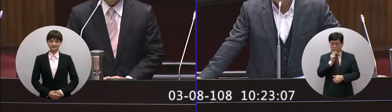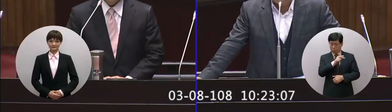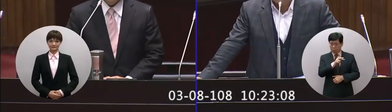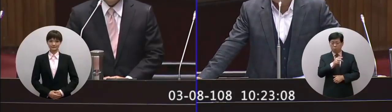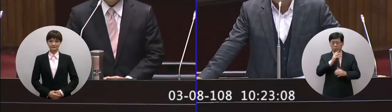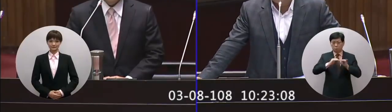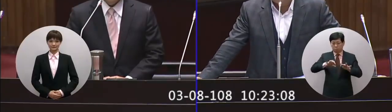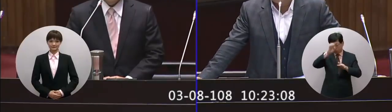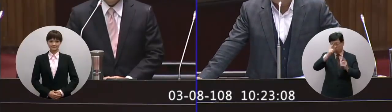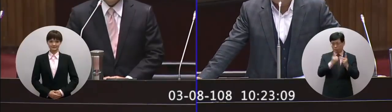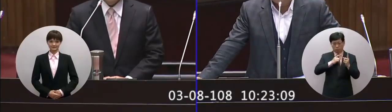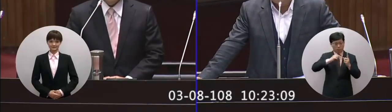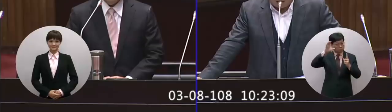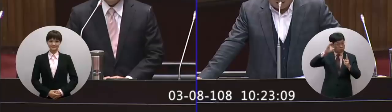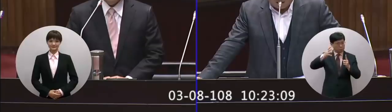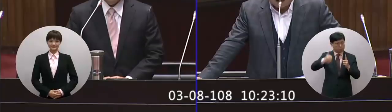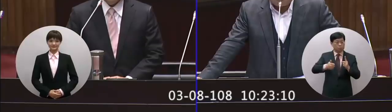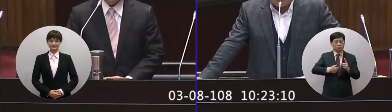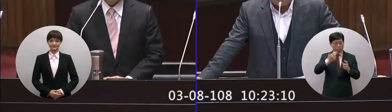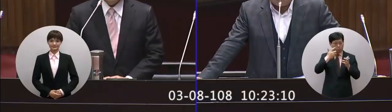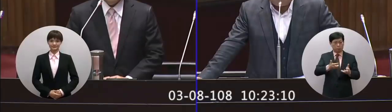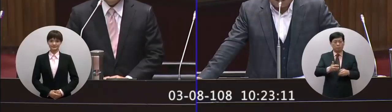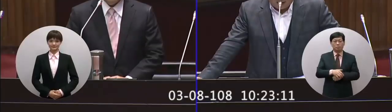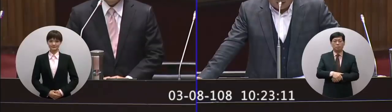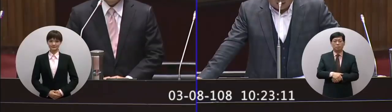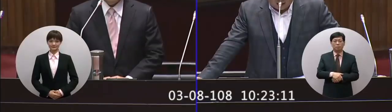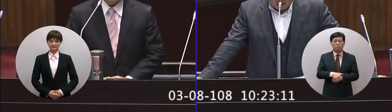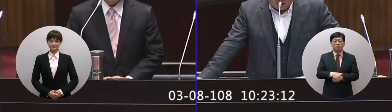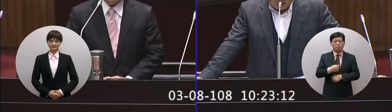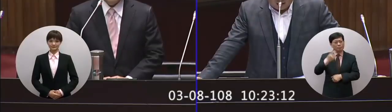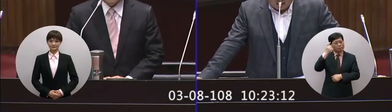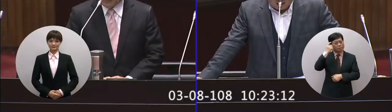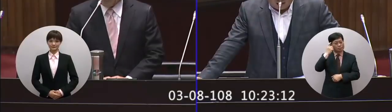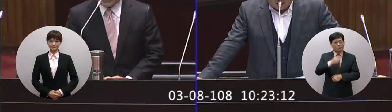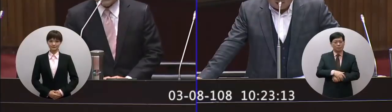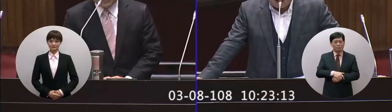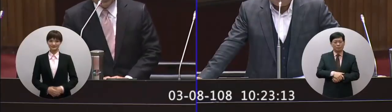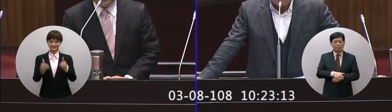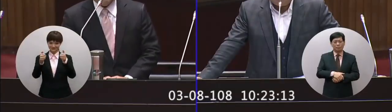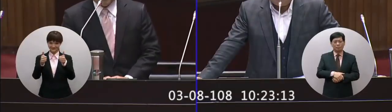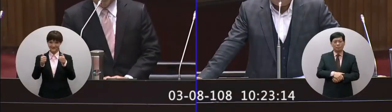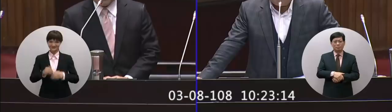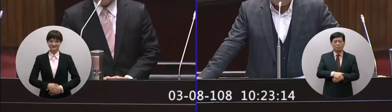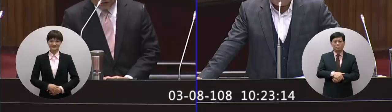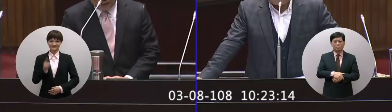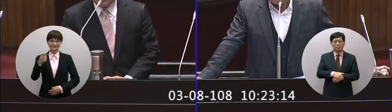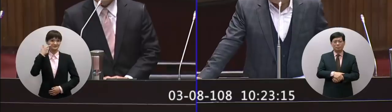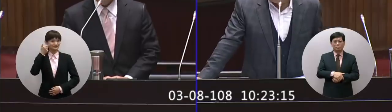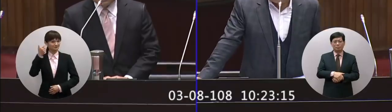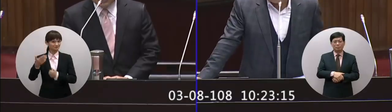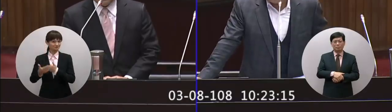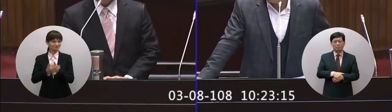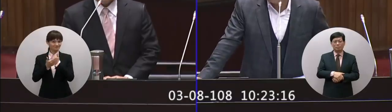哈，我们民进党对于苏院长是非常重视的。那我想， 感谢政委，您爸爸给他作